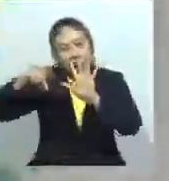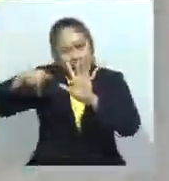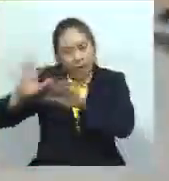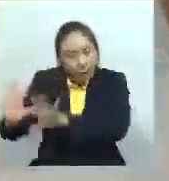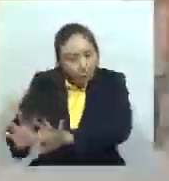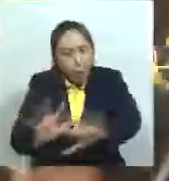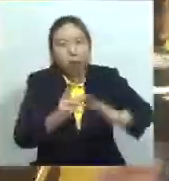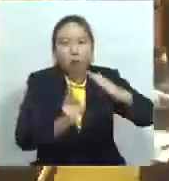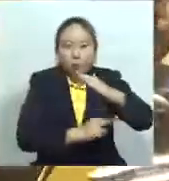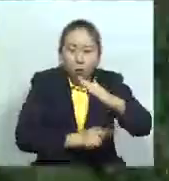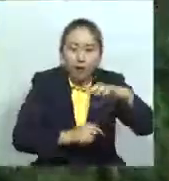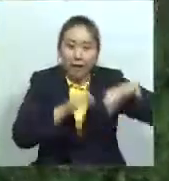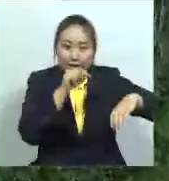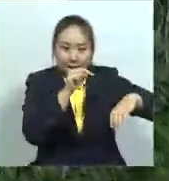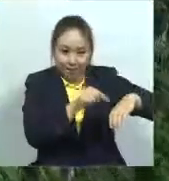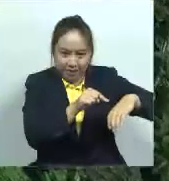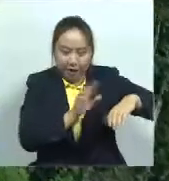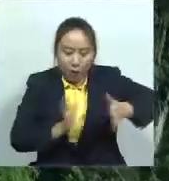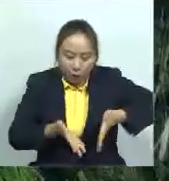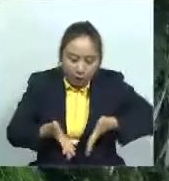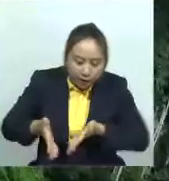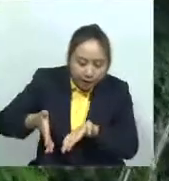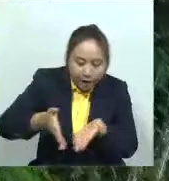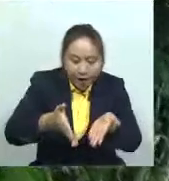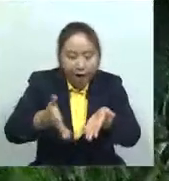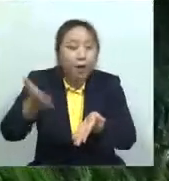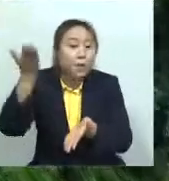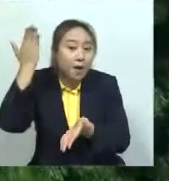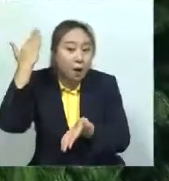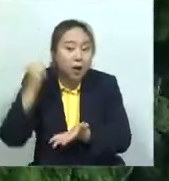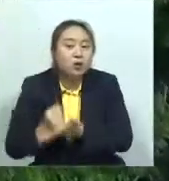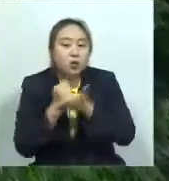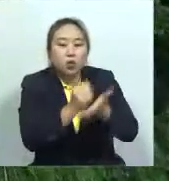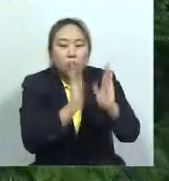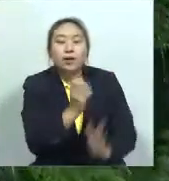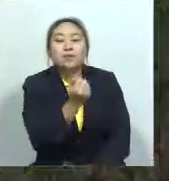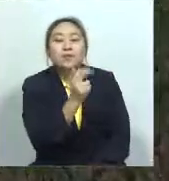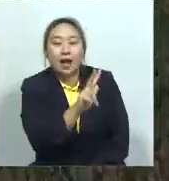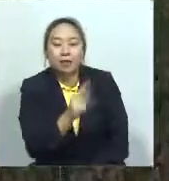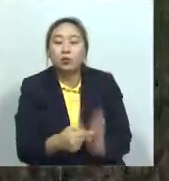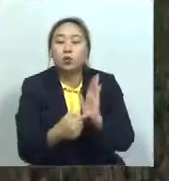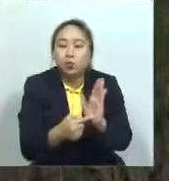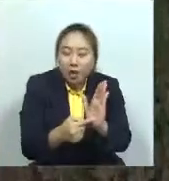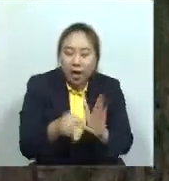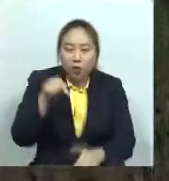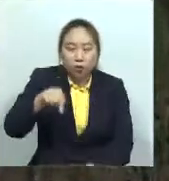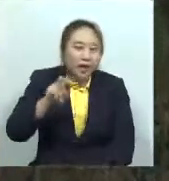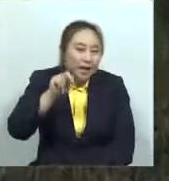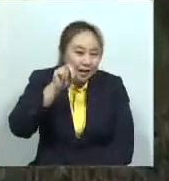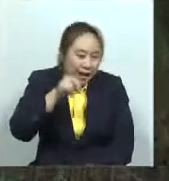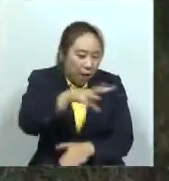าก็วิ่งกันจากถ้ำหลวงผ่านเส้นทางในจุดที่เคยอยู่ในเหตุการณ์ช่วยเหลือ13หมูป่านะคะอย่างเช่นจุดสูบน้ำหน